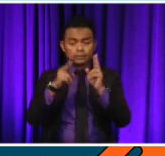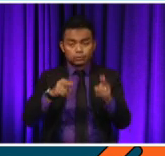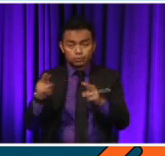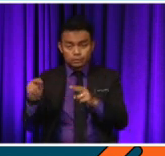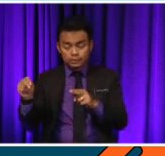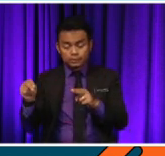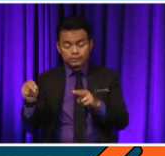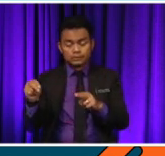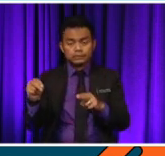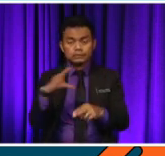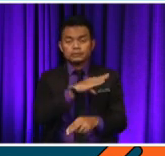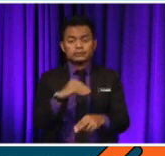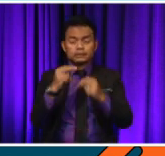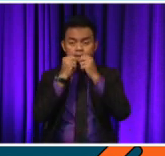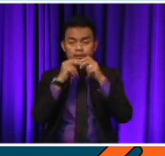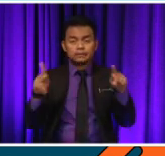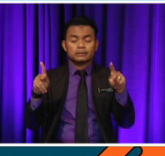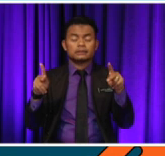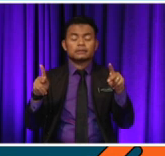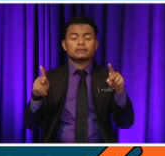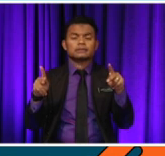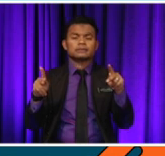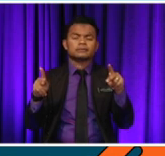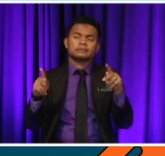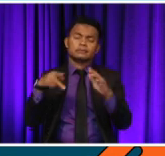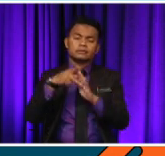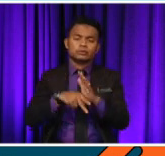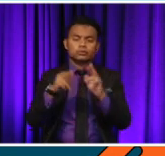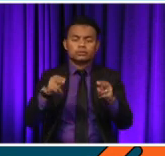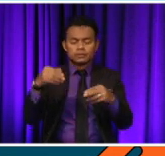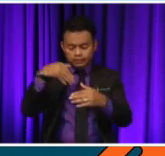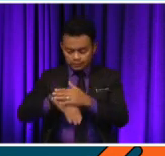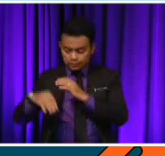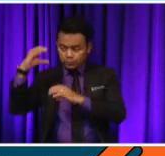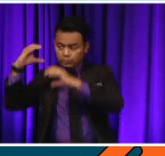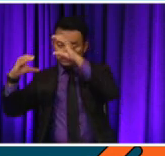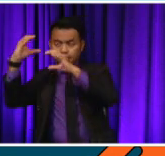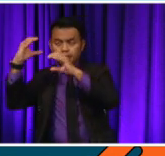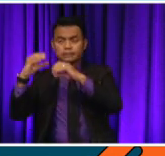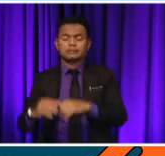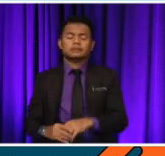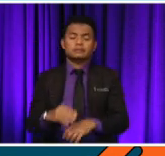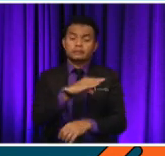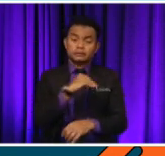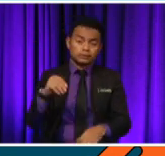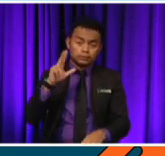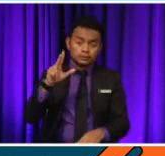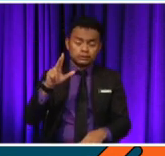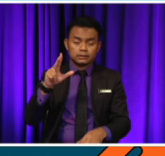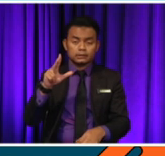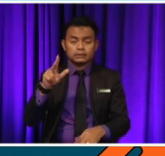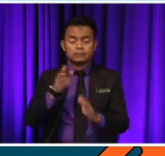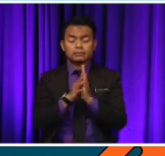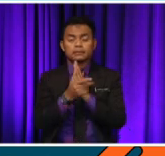dalam organisasi dan yang ketiga saudara ikan kemahiran pengurusan oke yang pertama